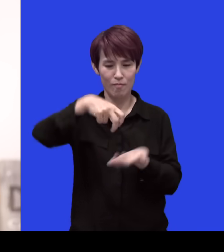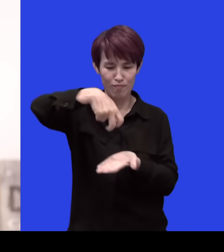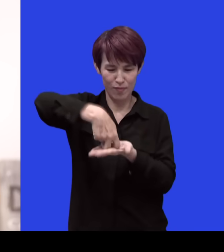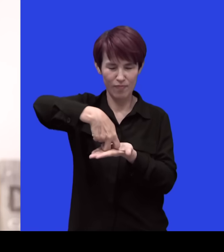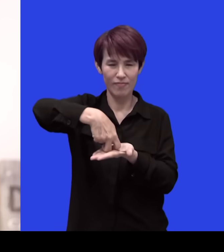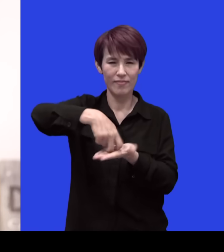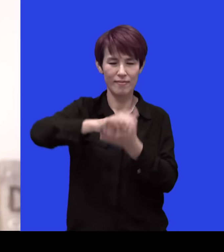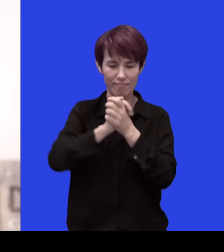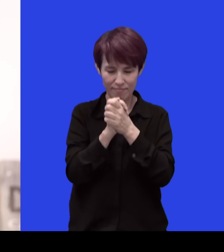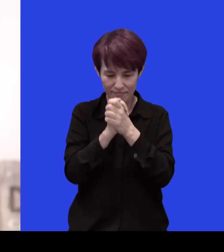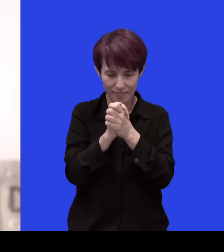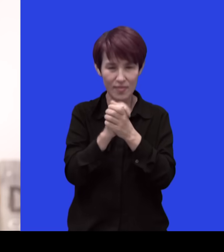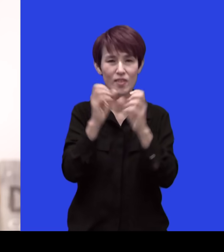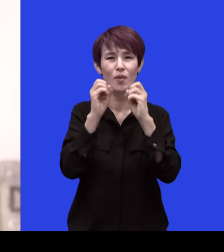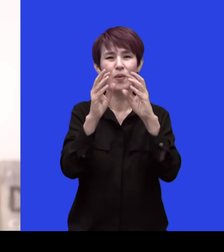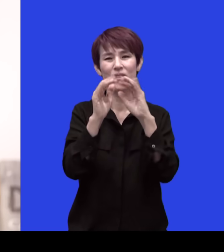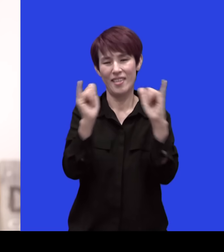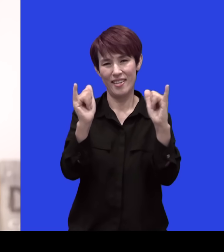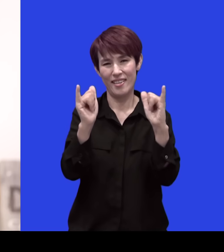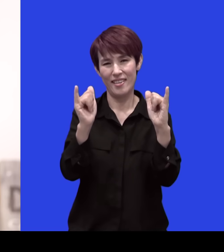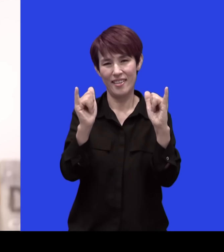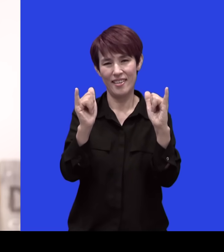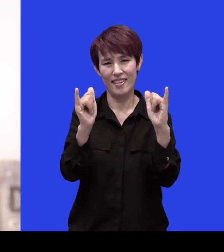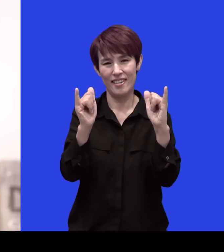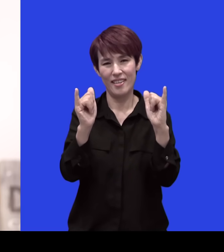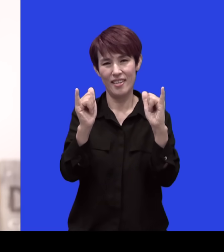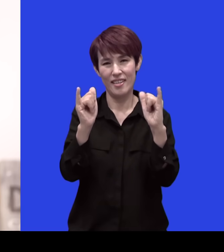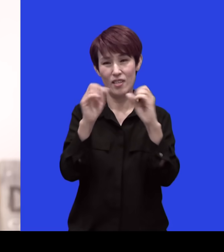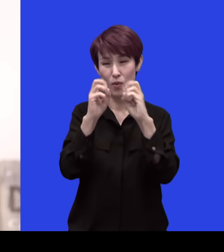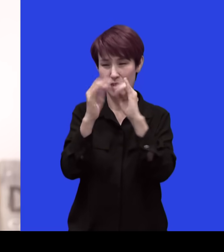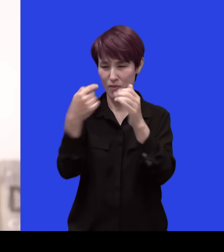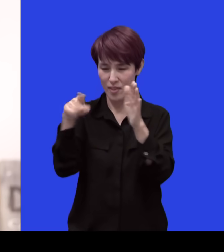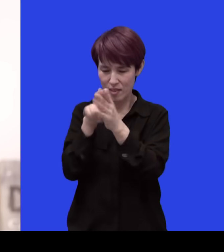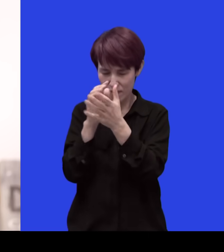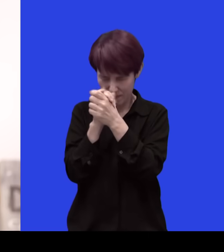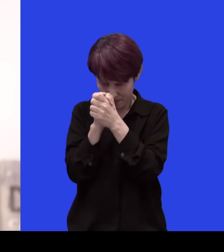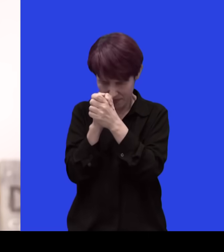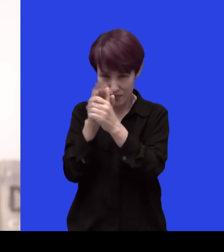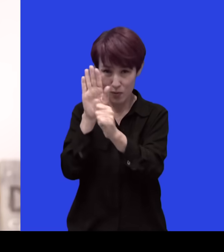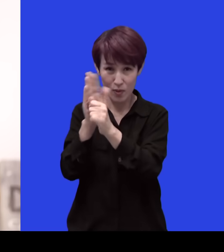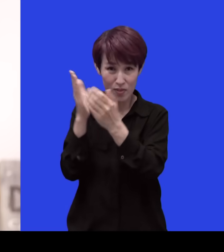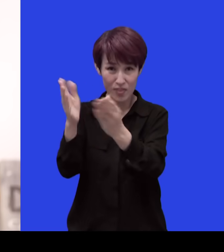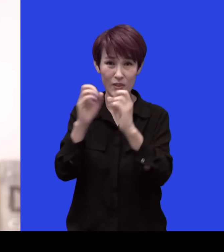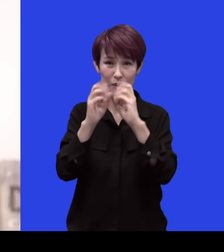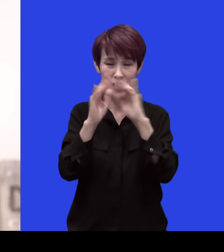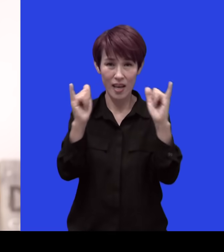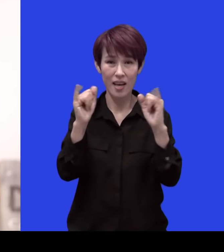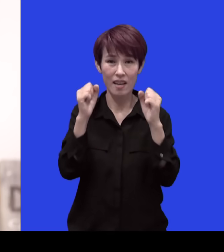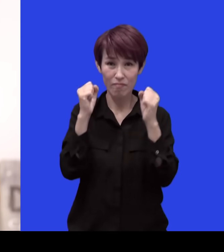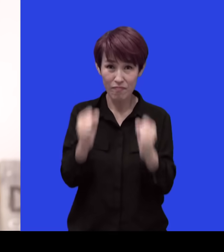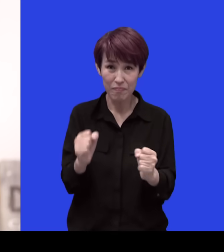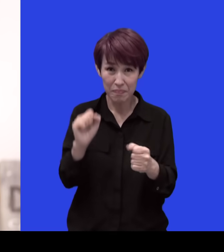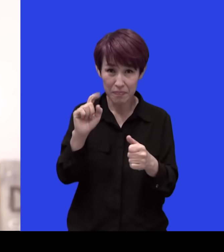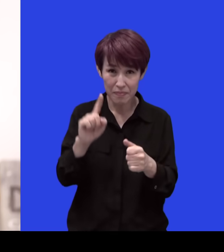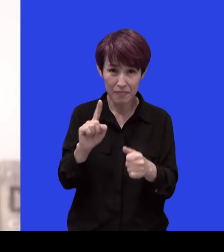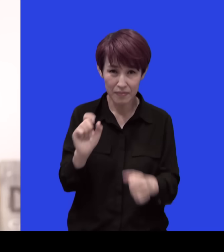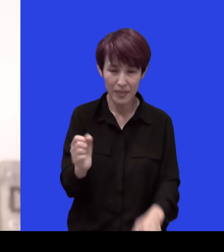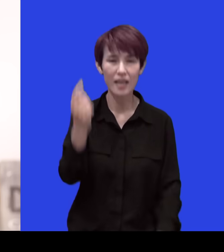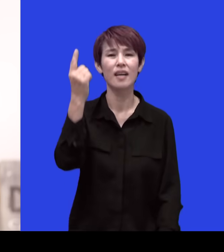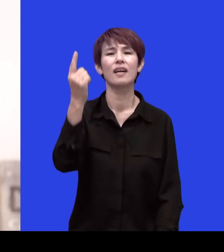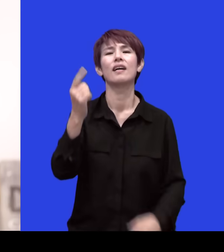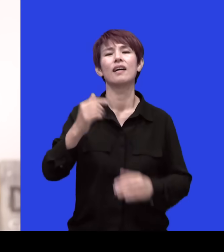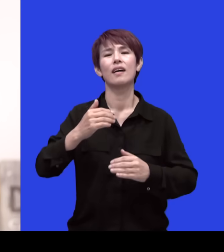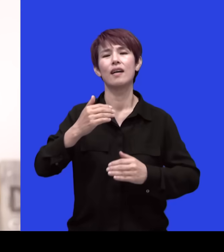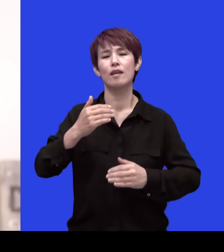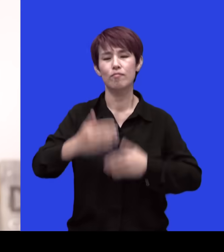예. 이 선교사를 위해서 무릎으로 기도해주는 네. 그런 선교들이 있어서 이게 입체적으로 네네.